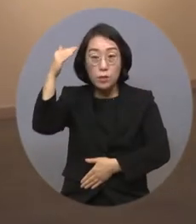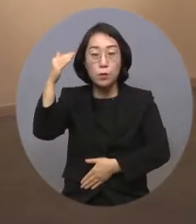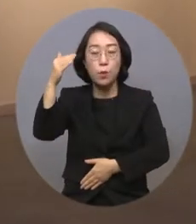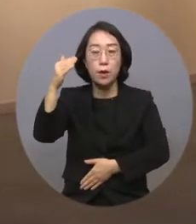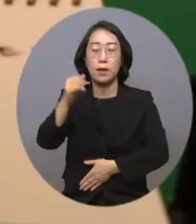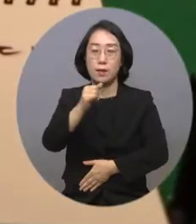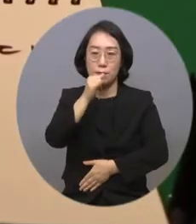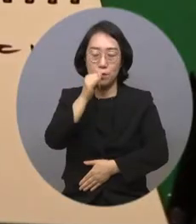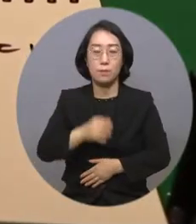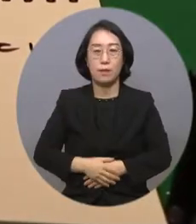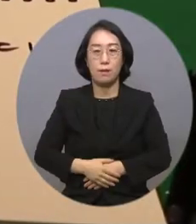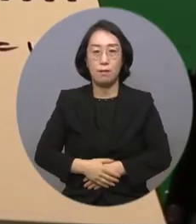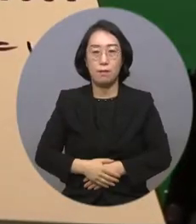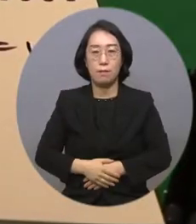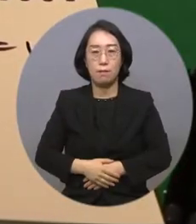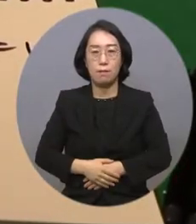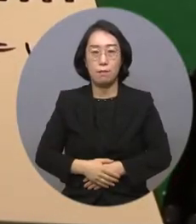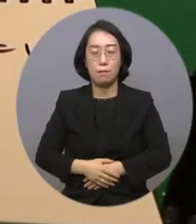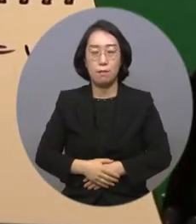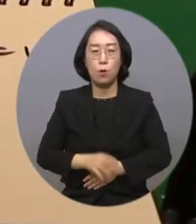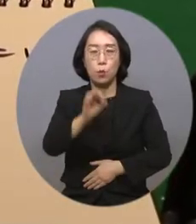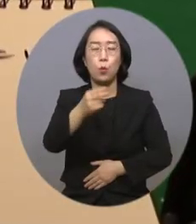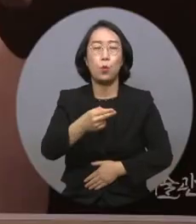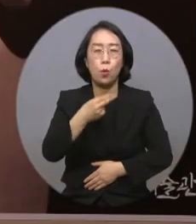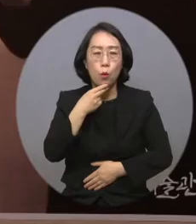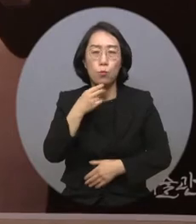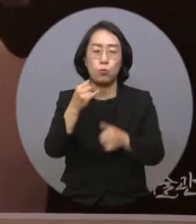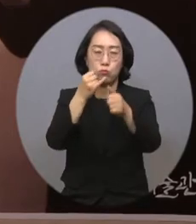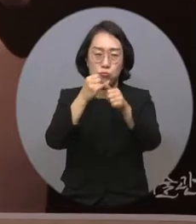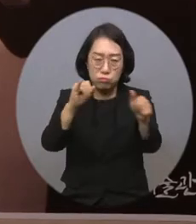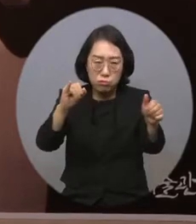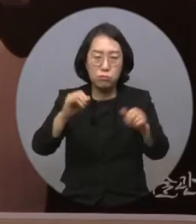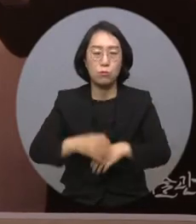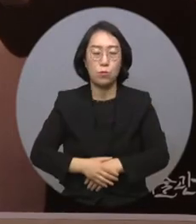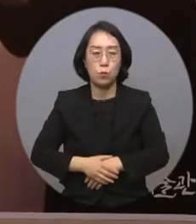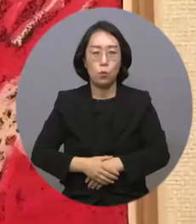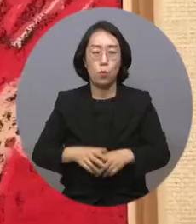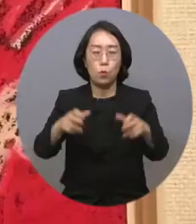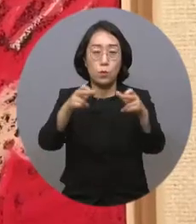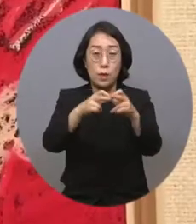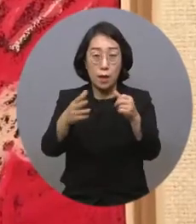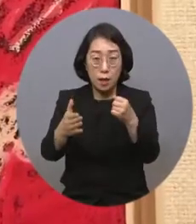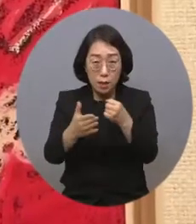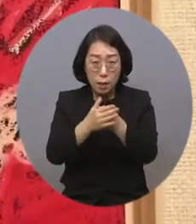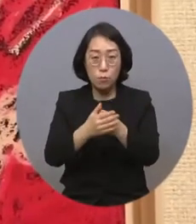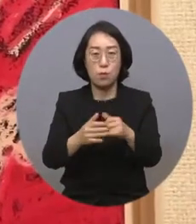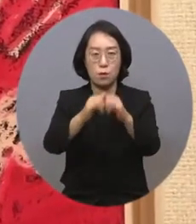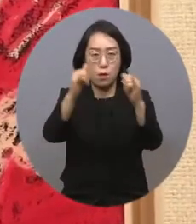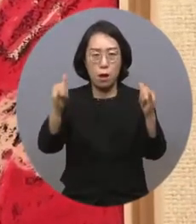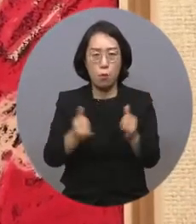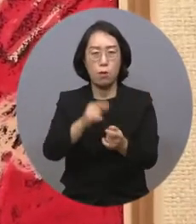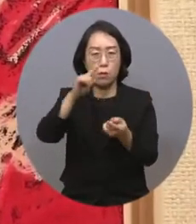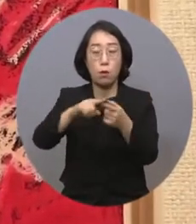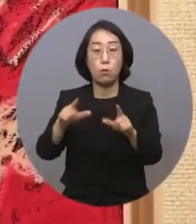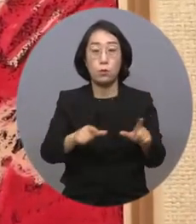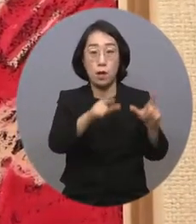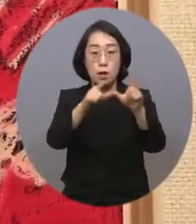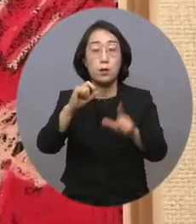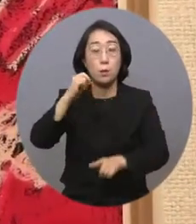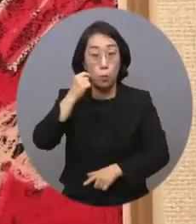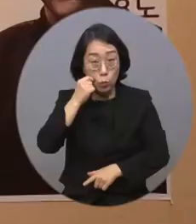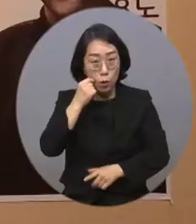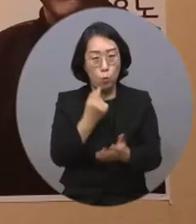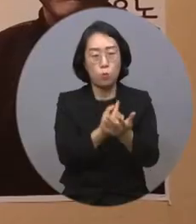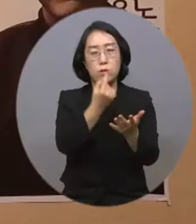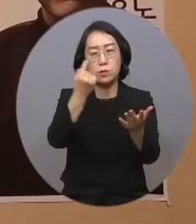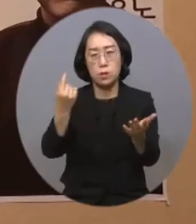있습니다. 경제적 빈곤이나 가정 해체, 장애 등으로 인해 사회에 적응하지 못하고 고립된